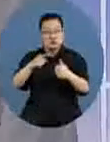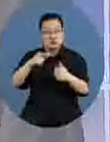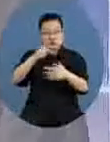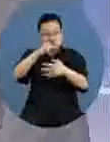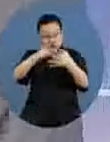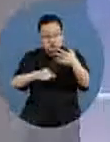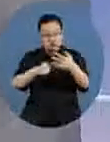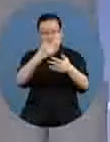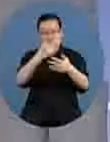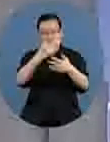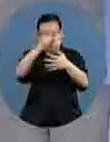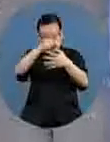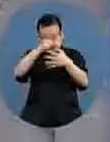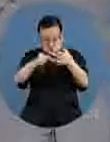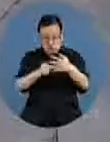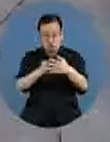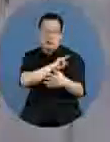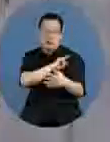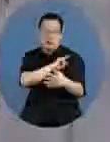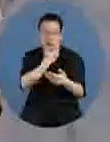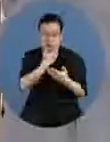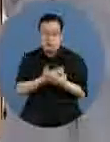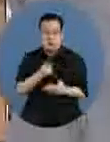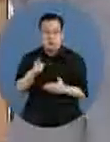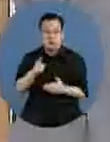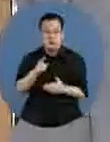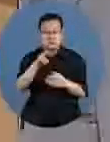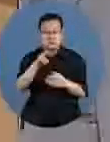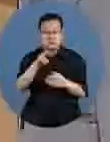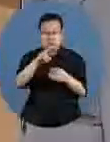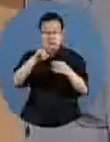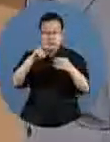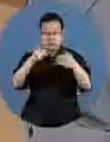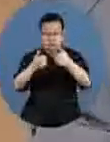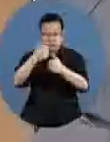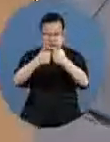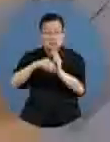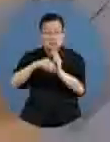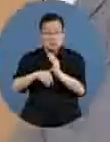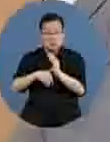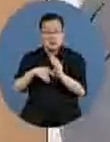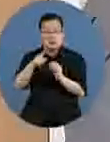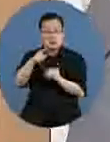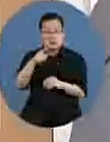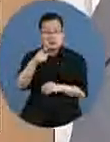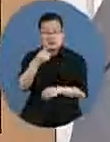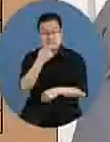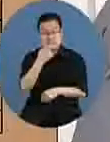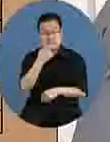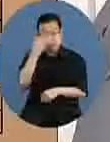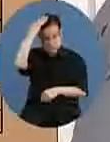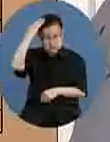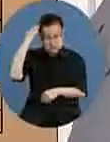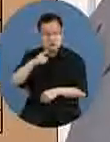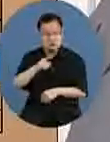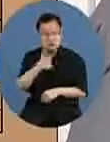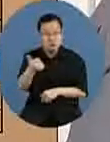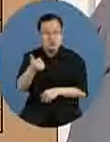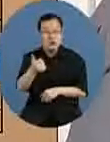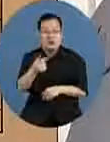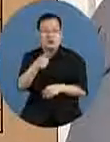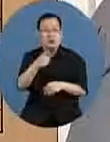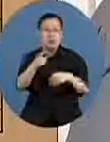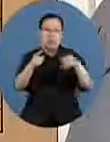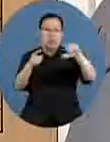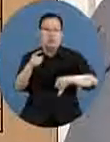이 화면을 보시면요. 이 모양에서 여기를 호구치고 끄는 장면이에요. 그래서 이걸 잡히면 이제 이민호 5단이 흙이었는데